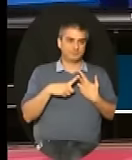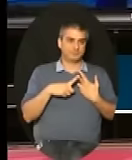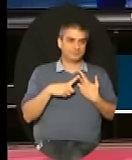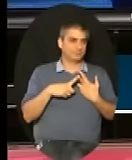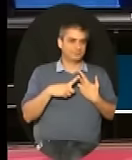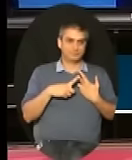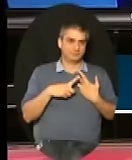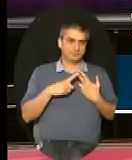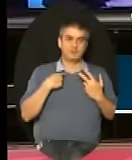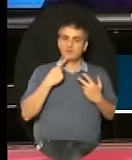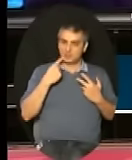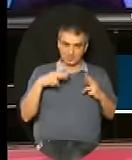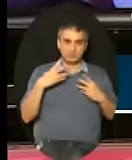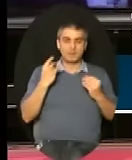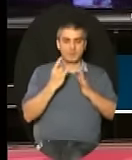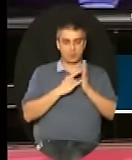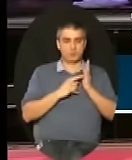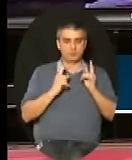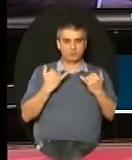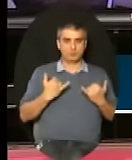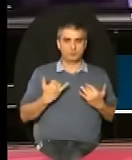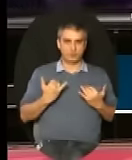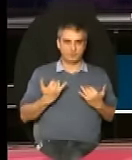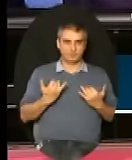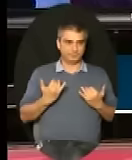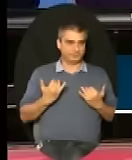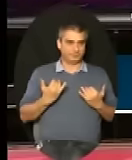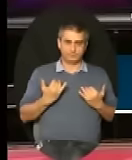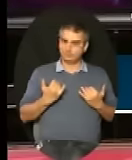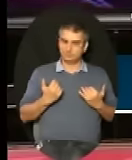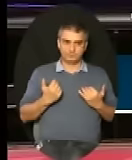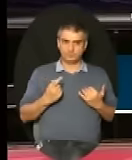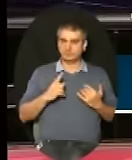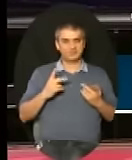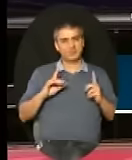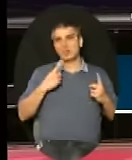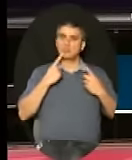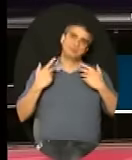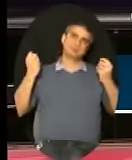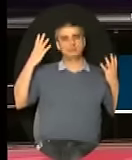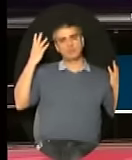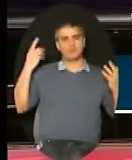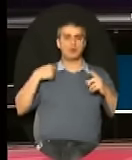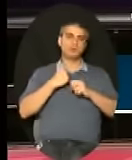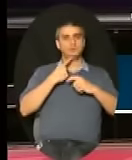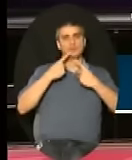שזה דבר שאני אחזור עליו עם הרבה מאוד חוקים שקורים עכשיו. זה לא דיון שבא מהכלום, שעכשיו אנחנו עושים איזה